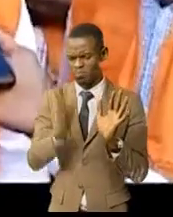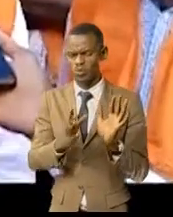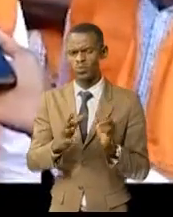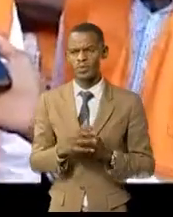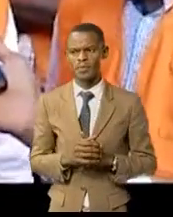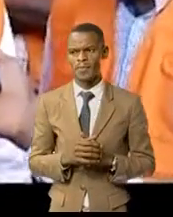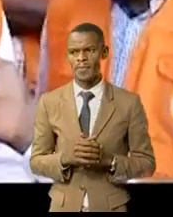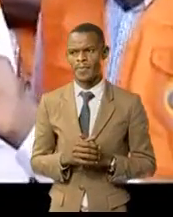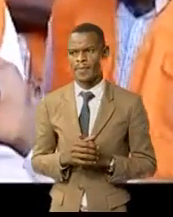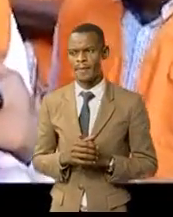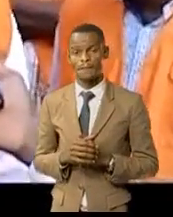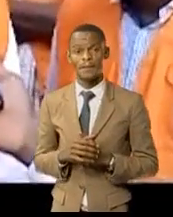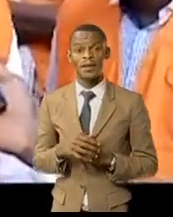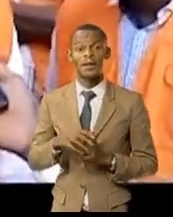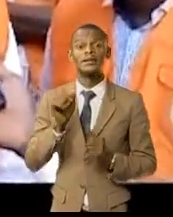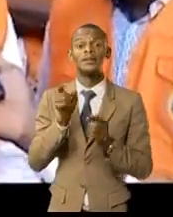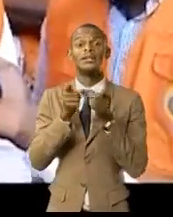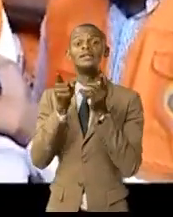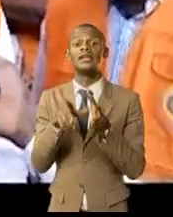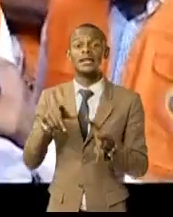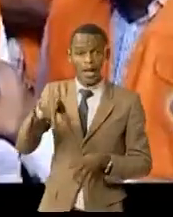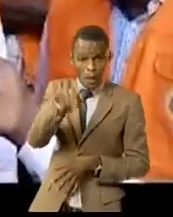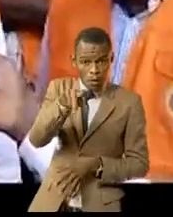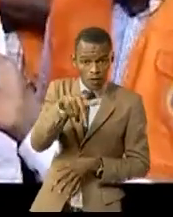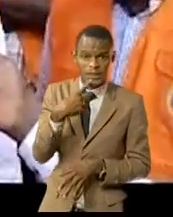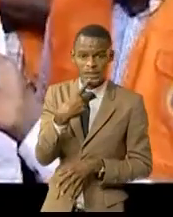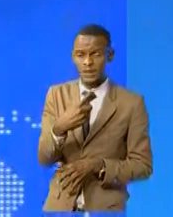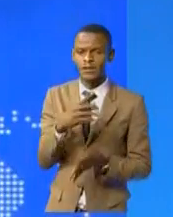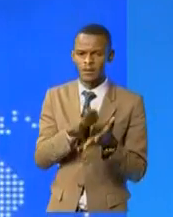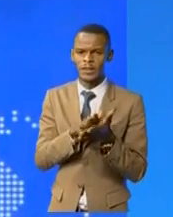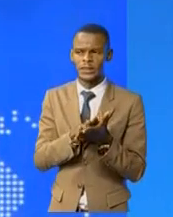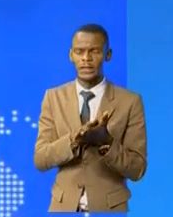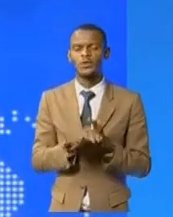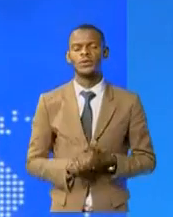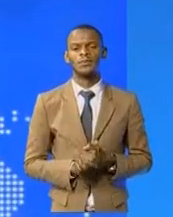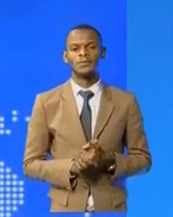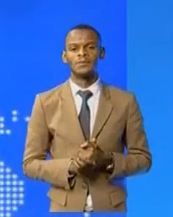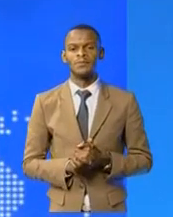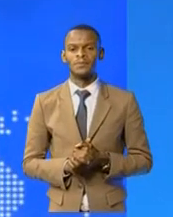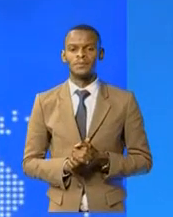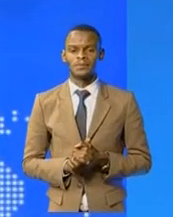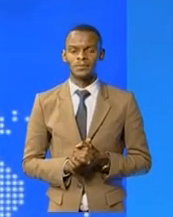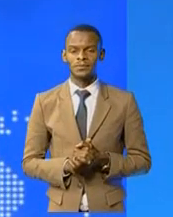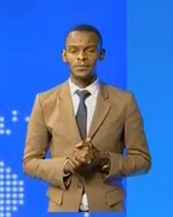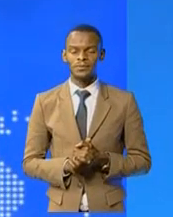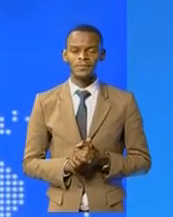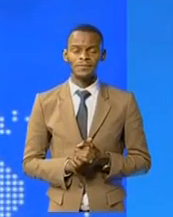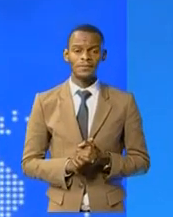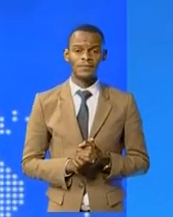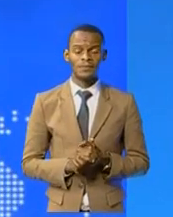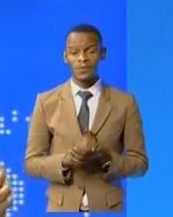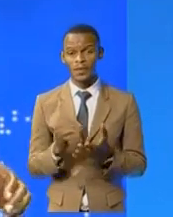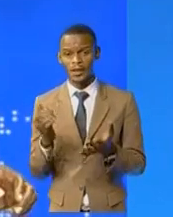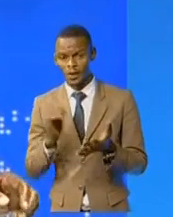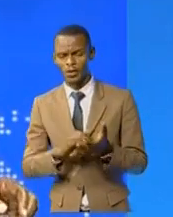satisfait. Nous avons ce sentiment d'avoir accompli une mission. Merci à Roger Yedi pour ce reportage. Encore